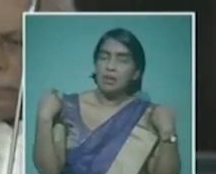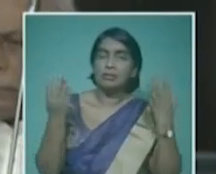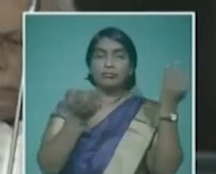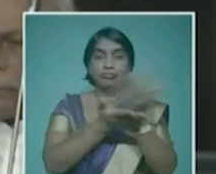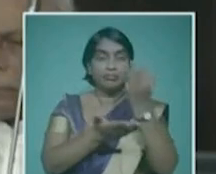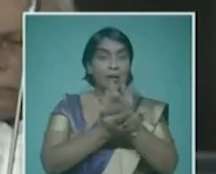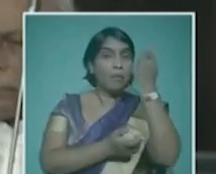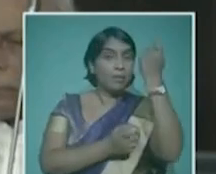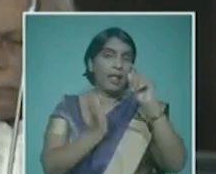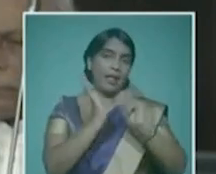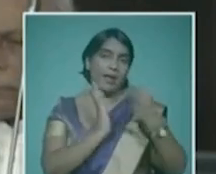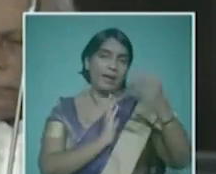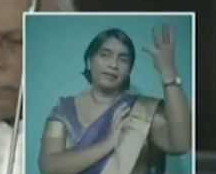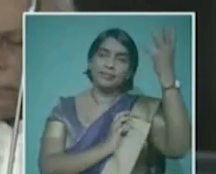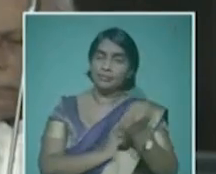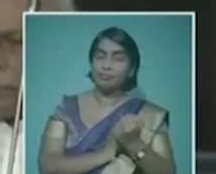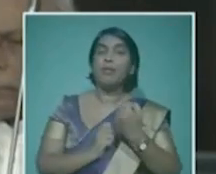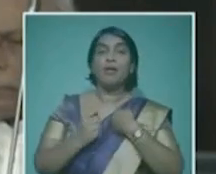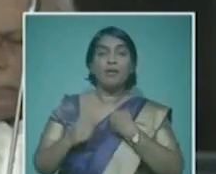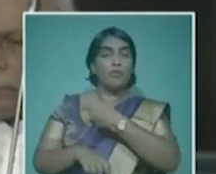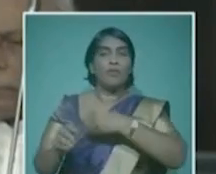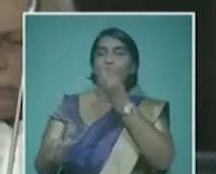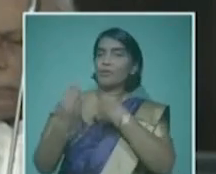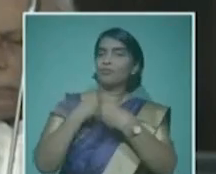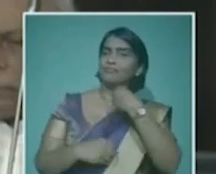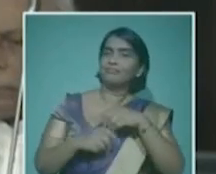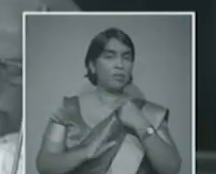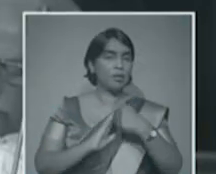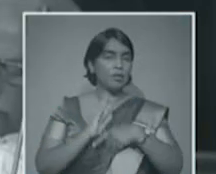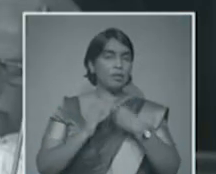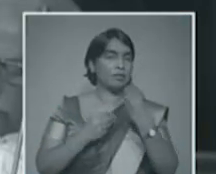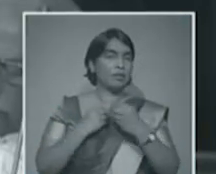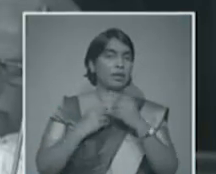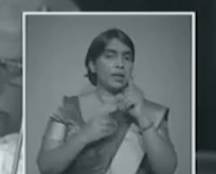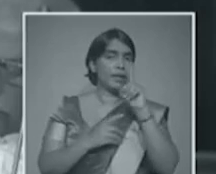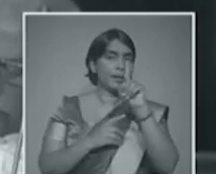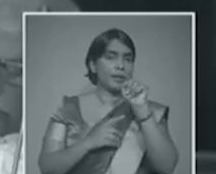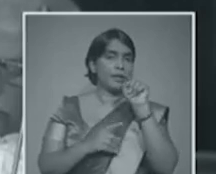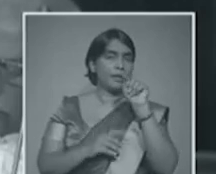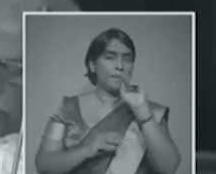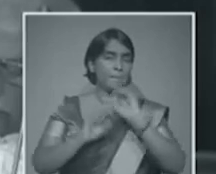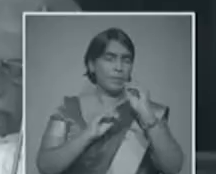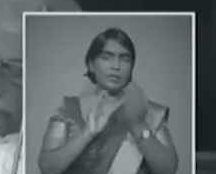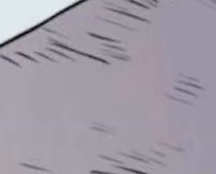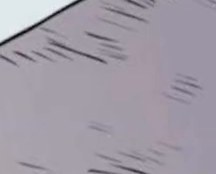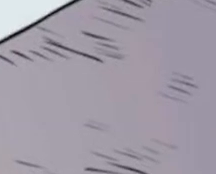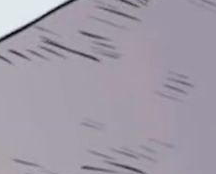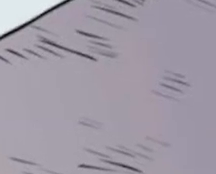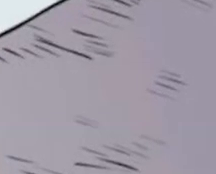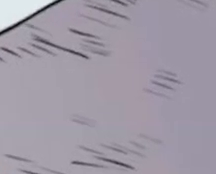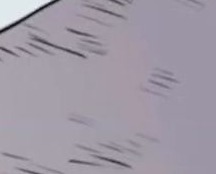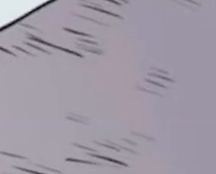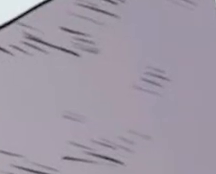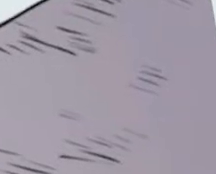මුදල් ණයට ගම්මිනි, ඒවා අපේ පරිභෝජනය සඳහා වියදම් කිරීම. හරියට මේ අපි කාලා වගේ නේද? අපිම